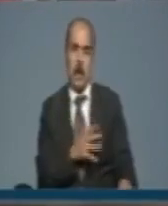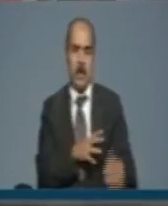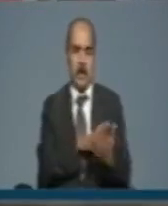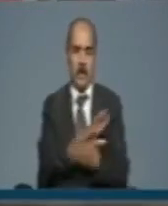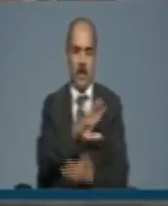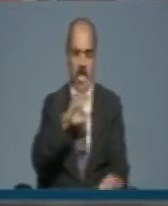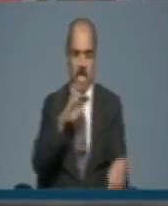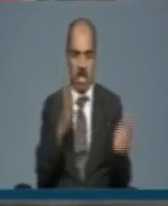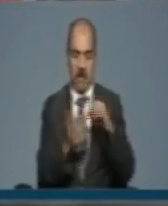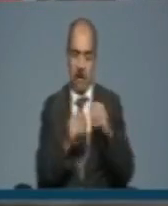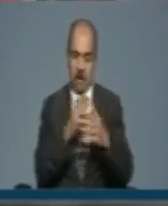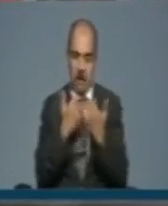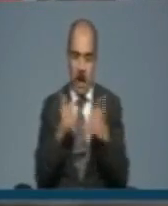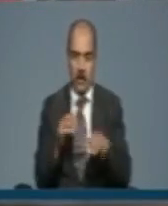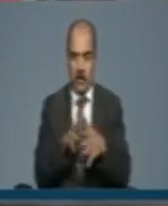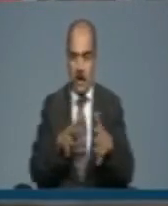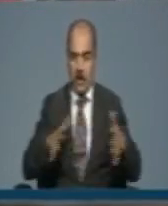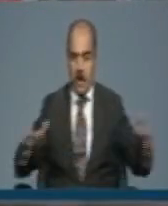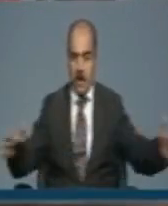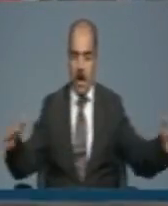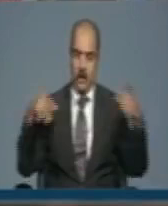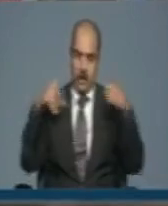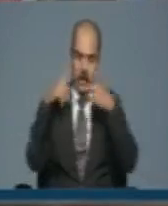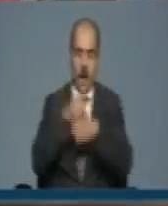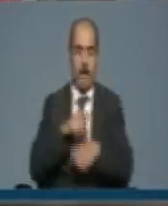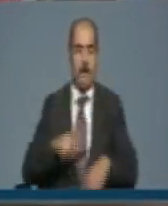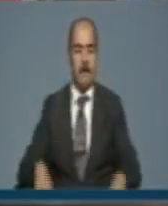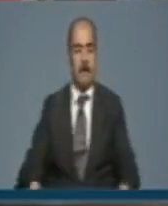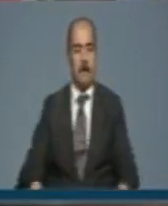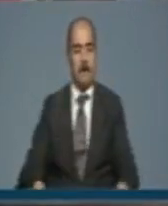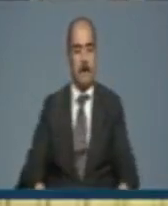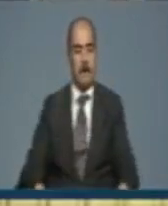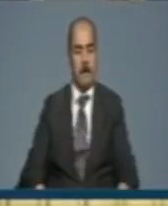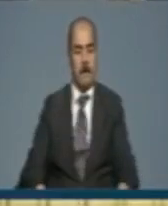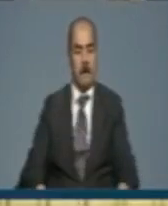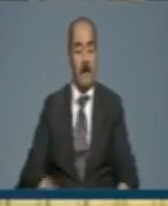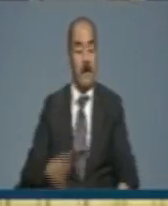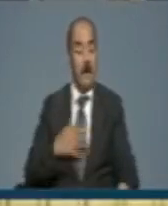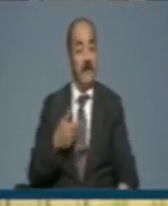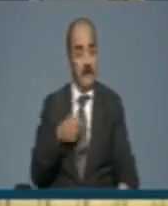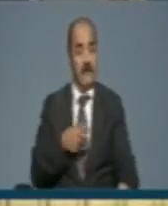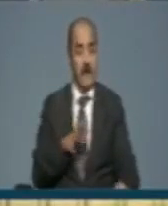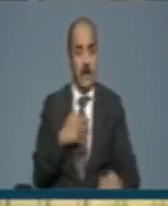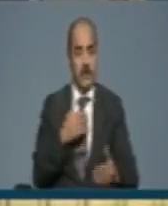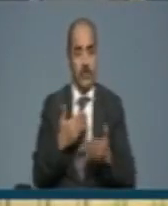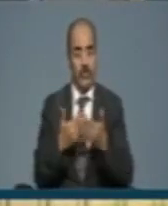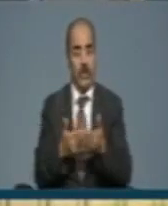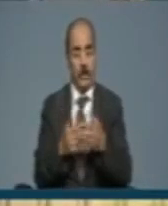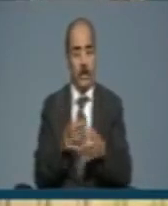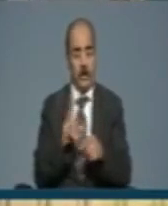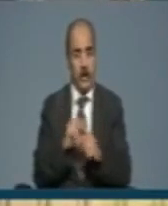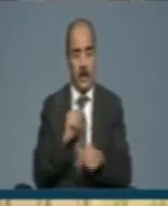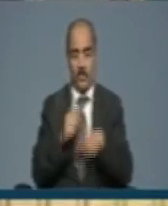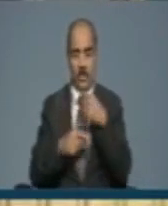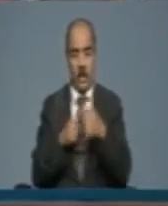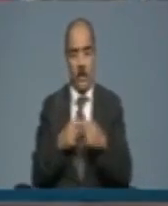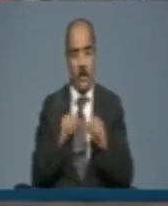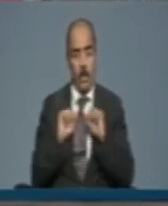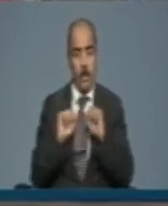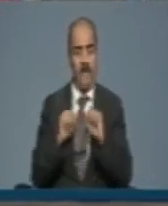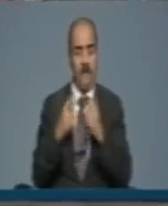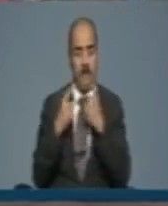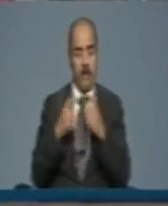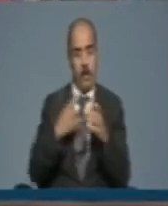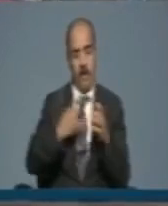الأمر كثيرا. وكذلك أيضا هناك أيضا المساعدات التي لا تستطيع أن تدخل غزة الآن ونحن